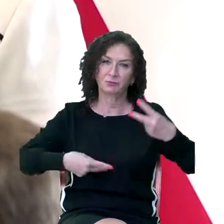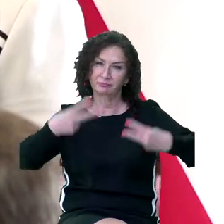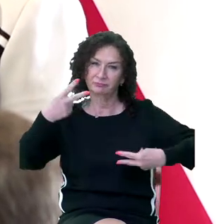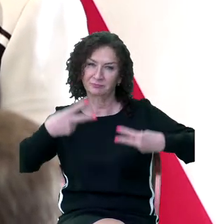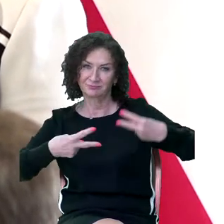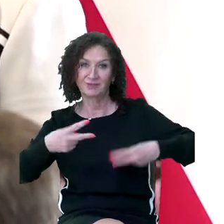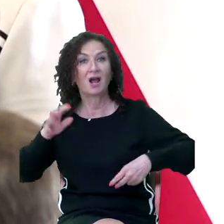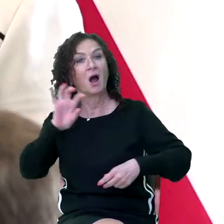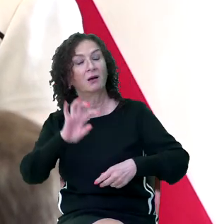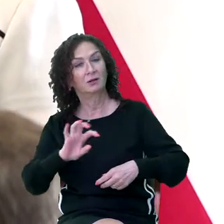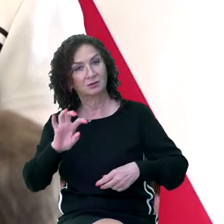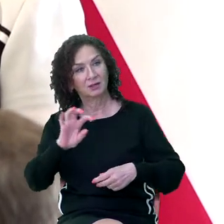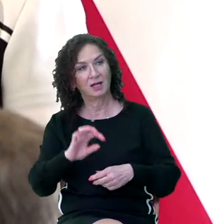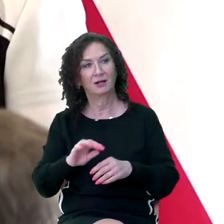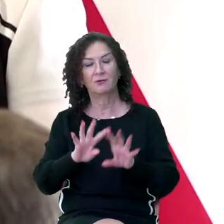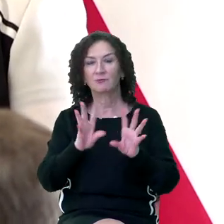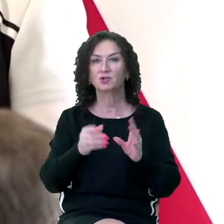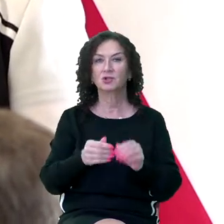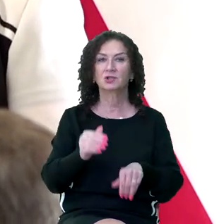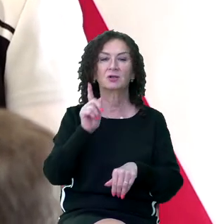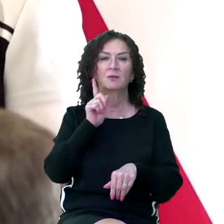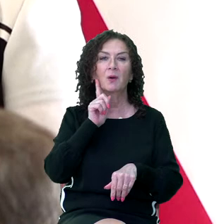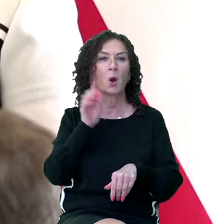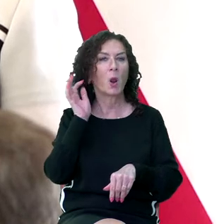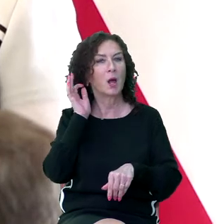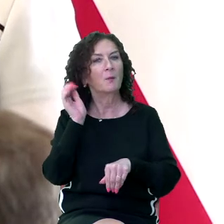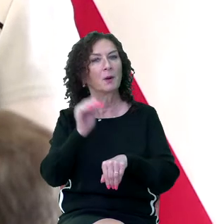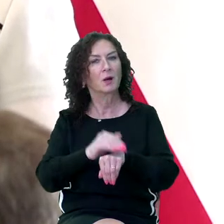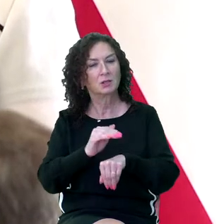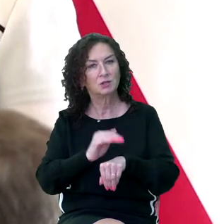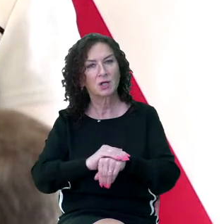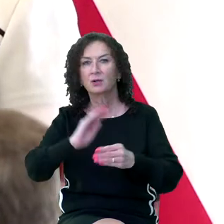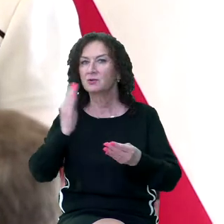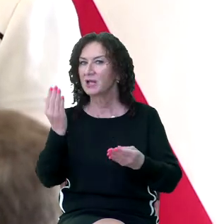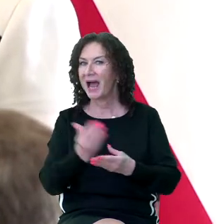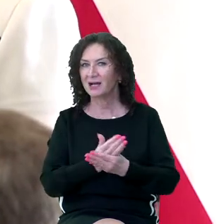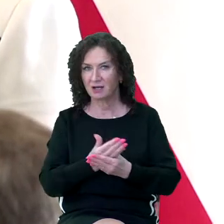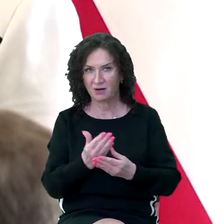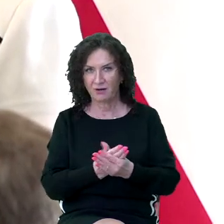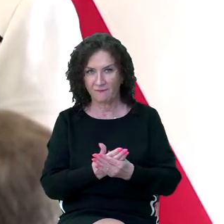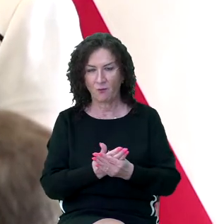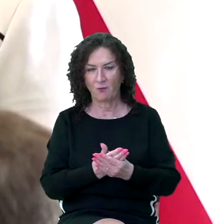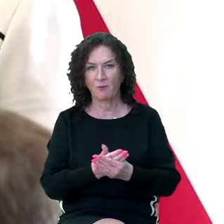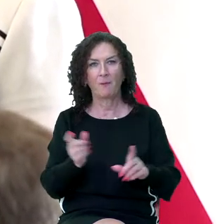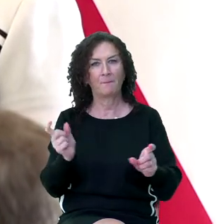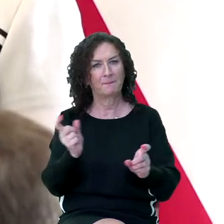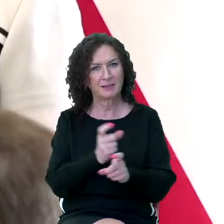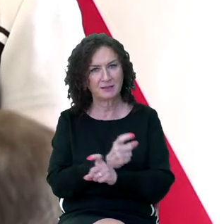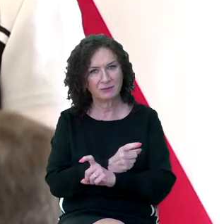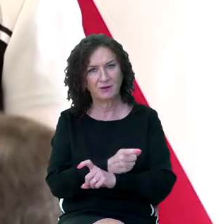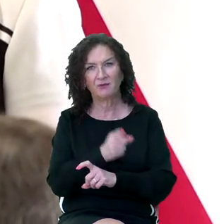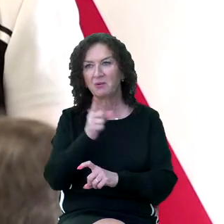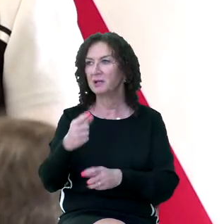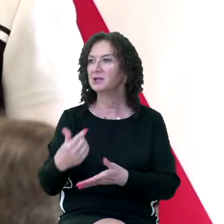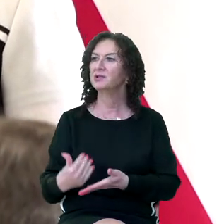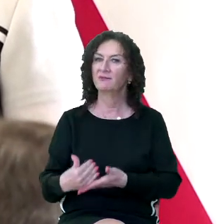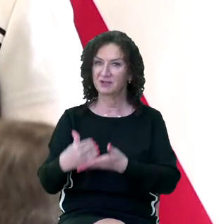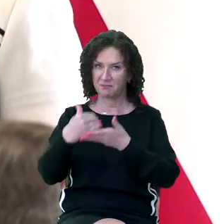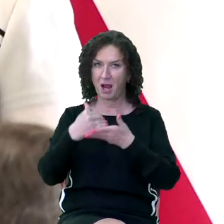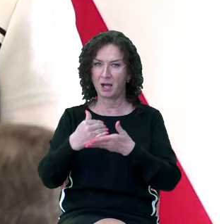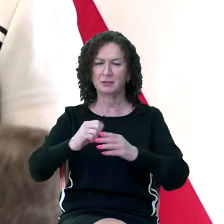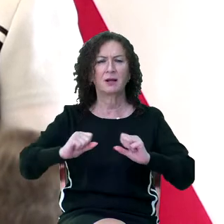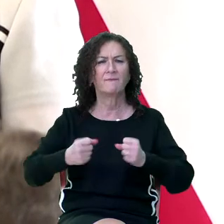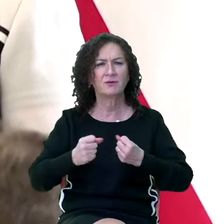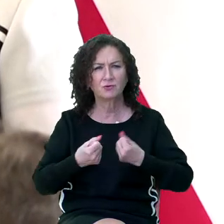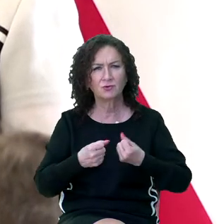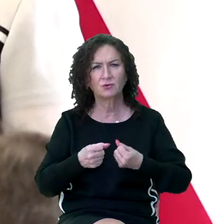oglądają. Wszystkim kolegom, koleżankom z archiwów państwowych, bo bez ich ogromnego wsparcia, bez ich wysiłku poświęcili wiele godzin